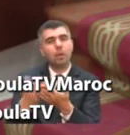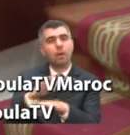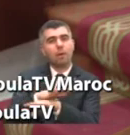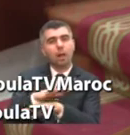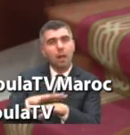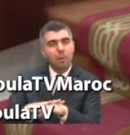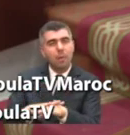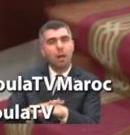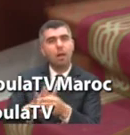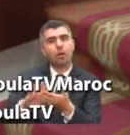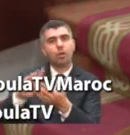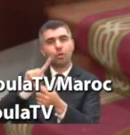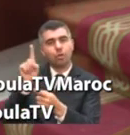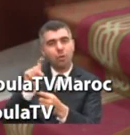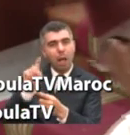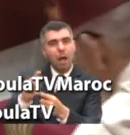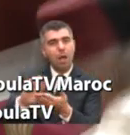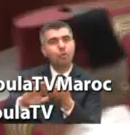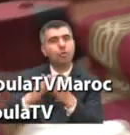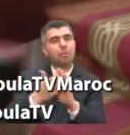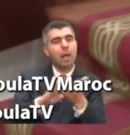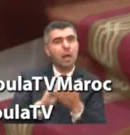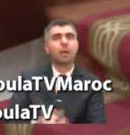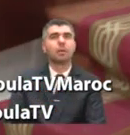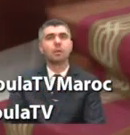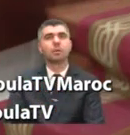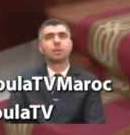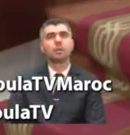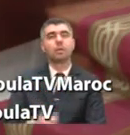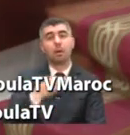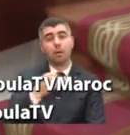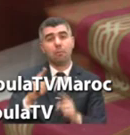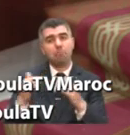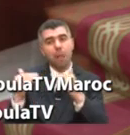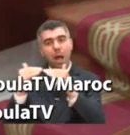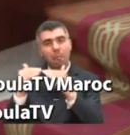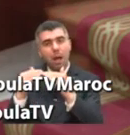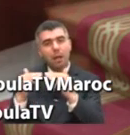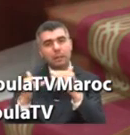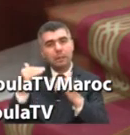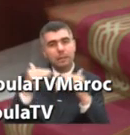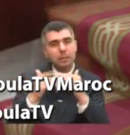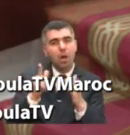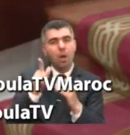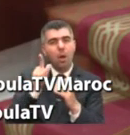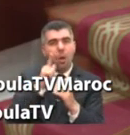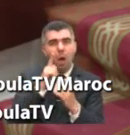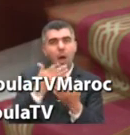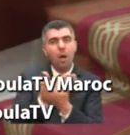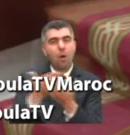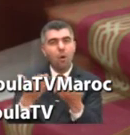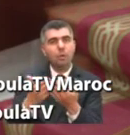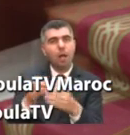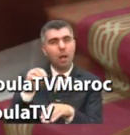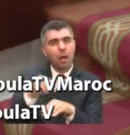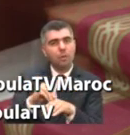وعادت الجامعات إلى غير ذلك. بالنسبة لما تفضلتم به بالنسبة للمساواة يعني اللغوية ومن ذلك، مرة أخرى أقول بأن هذه